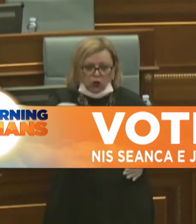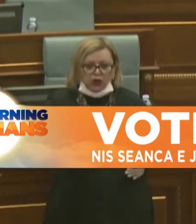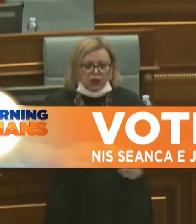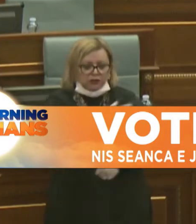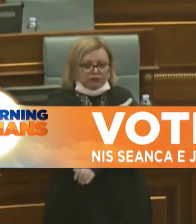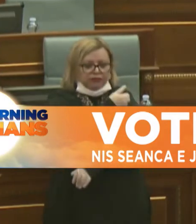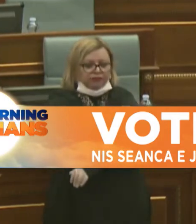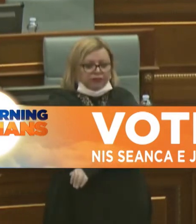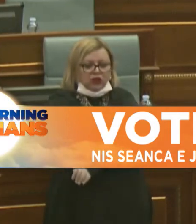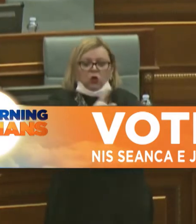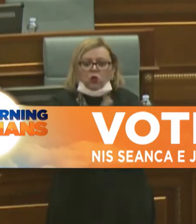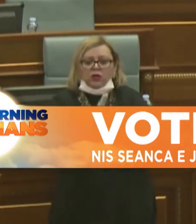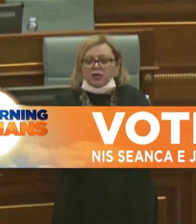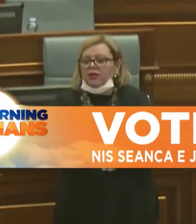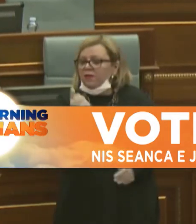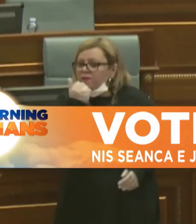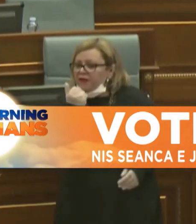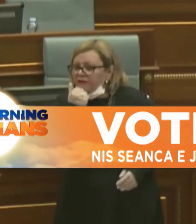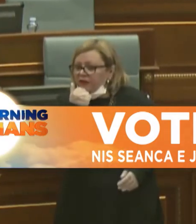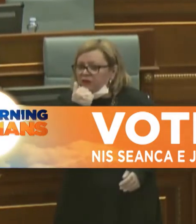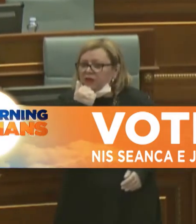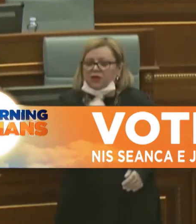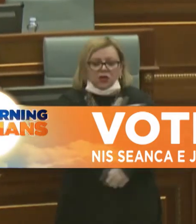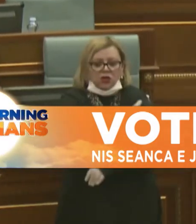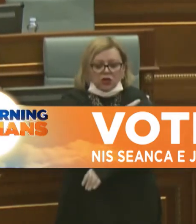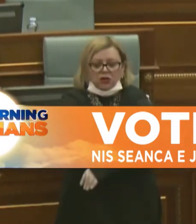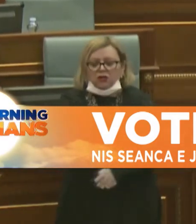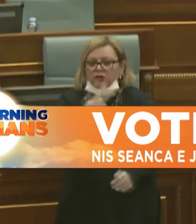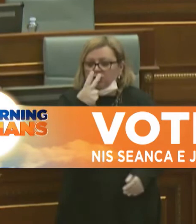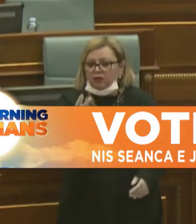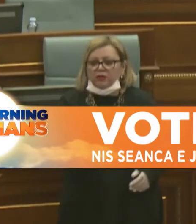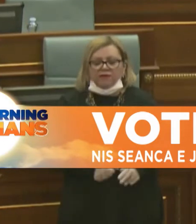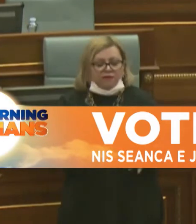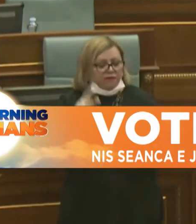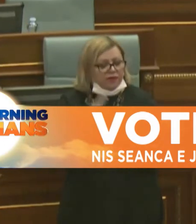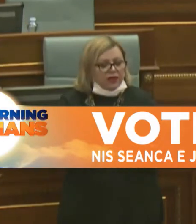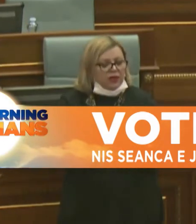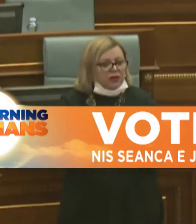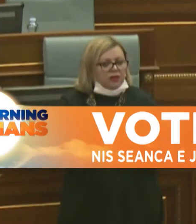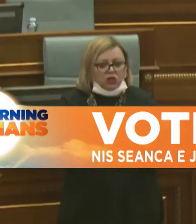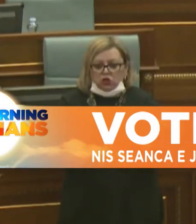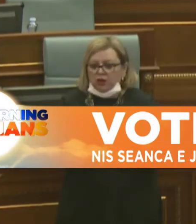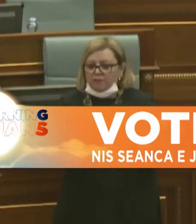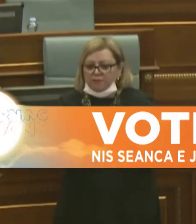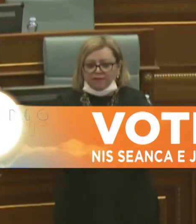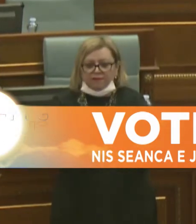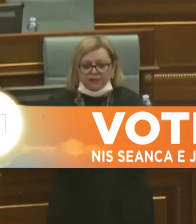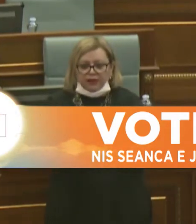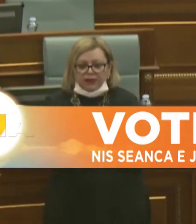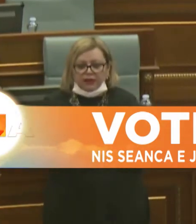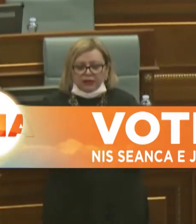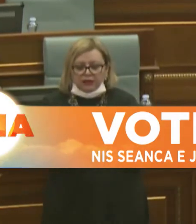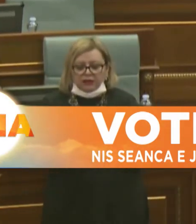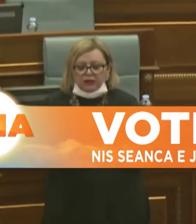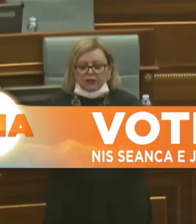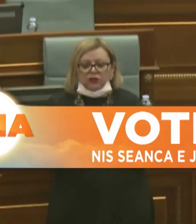kujdesin parësor dhe në institucione private shëndetësore, duke marrë në konsiderat edhe vendosjen e shtandeve të vetëtestimit në publik, me